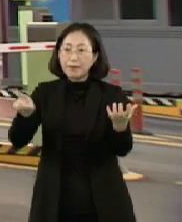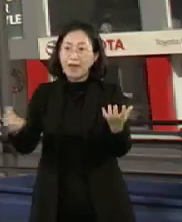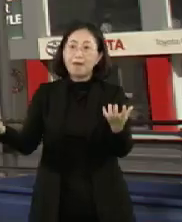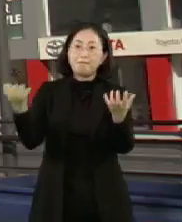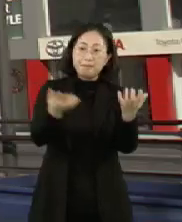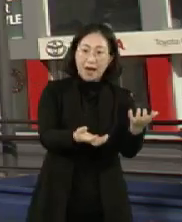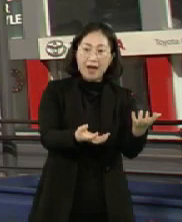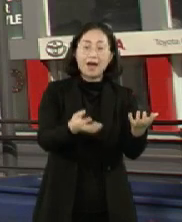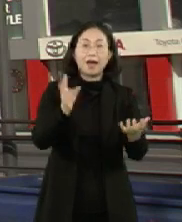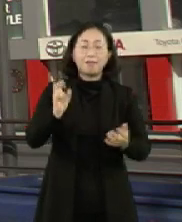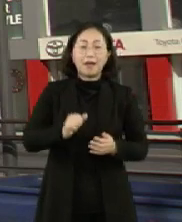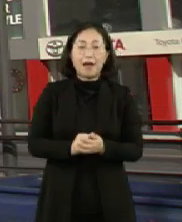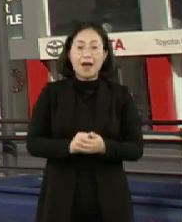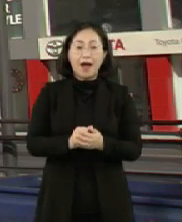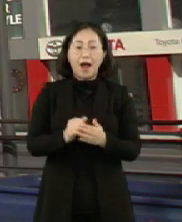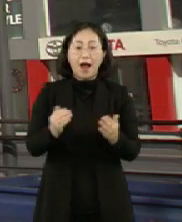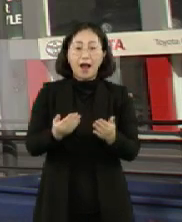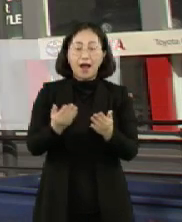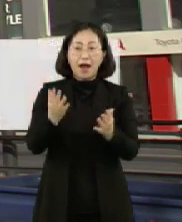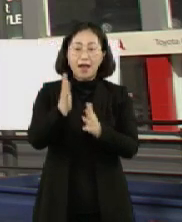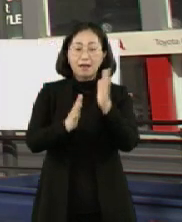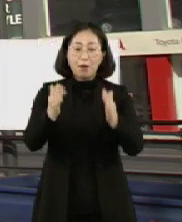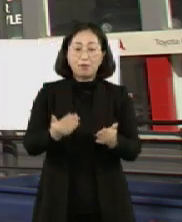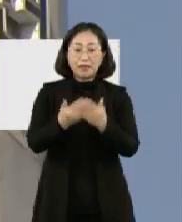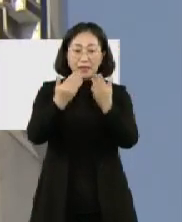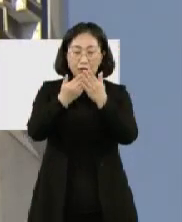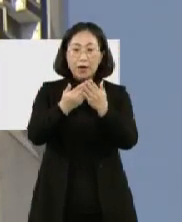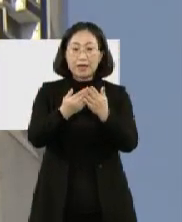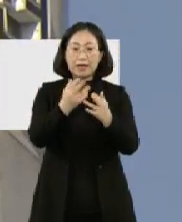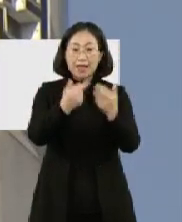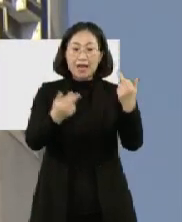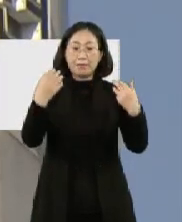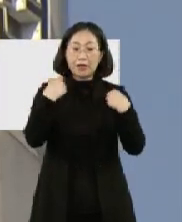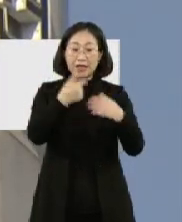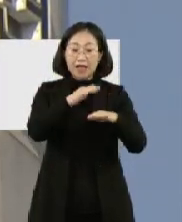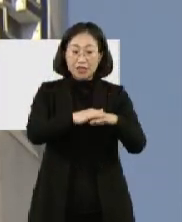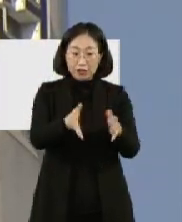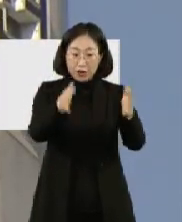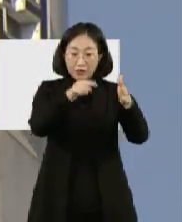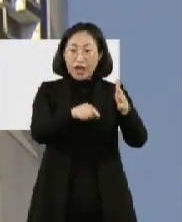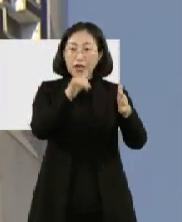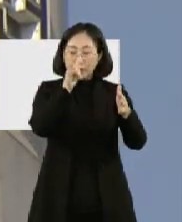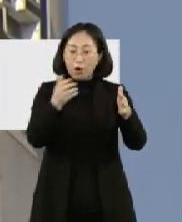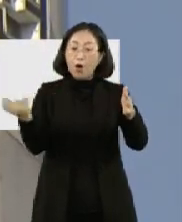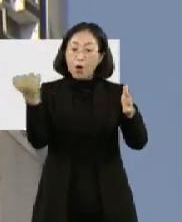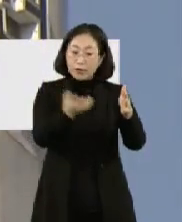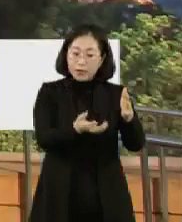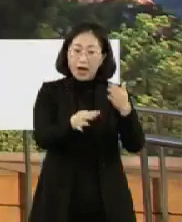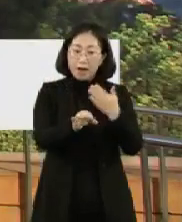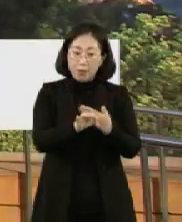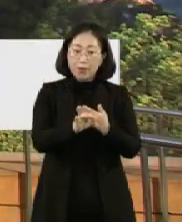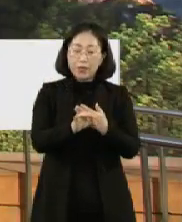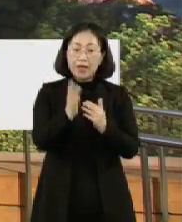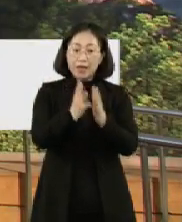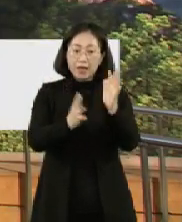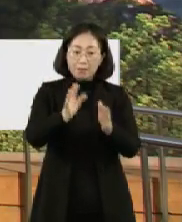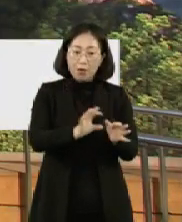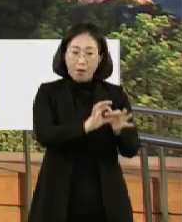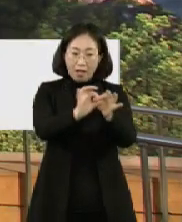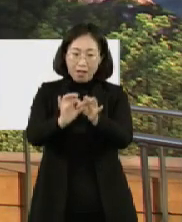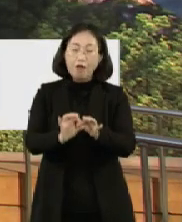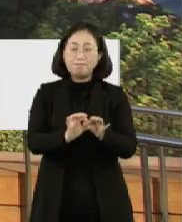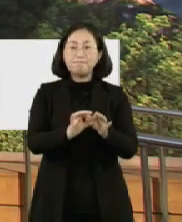보입니다. 임업진흥원은 산림청이 대전청사에 위치한 만큼 대전으로 내려오면 지역의 임업 관련 클러스터